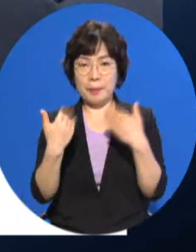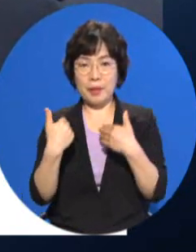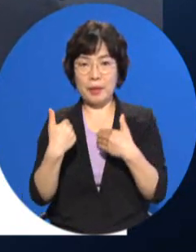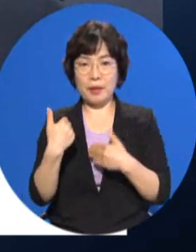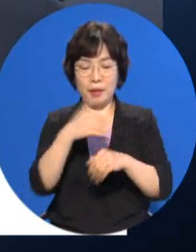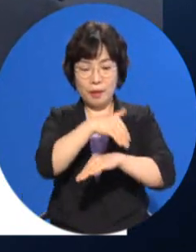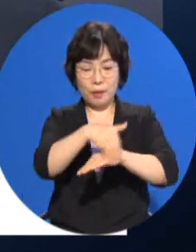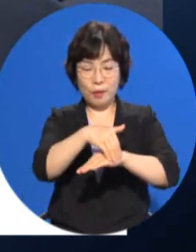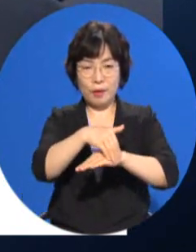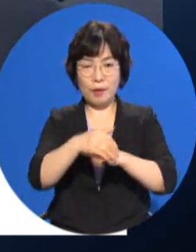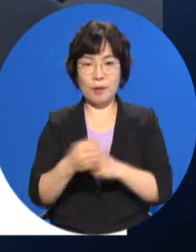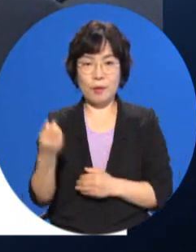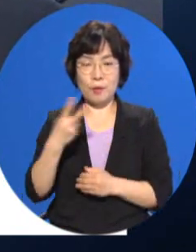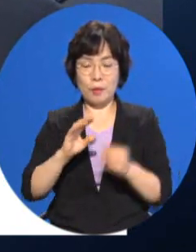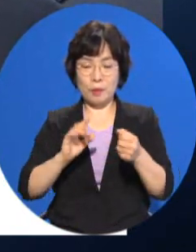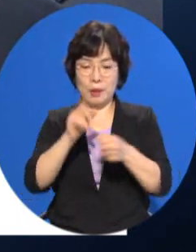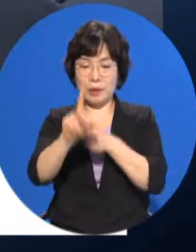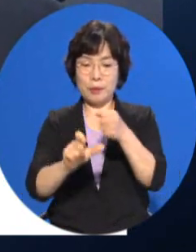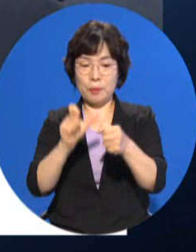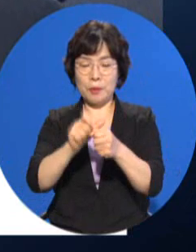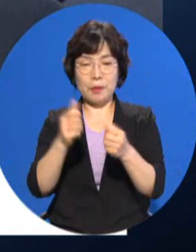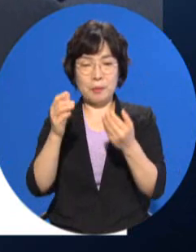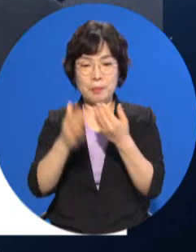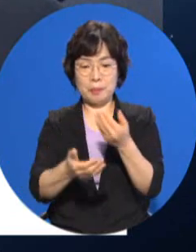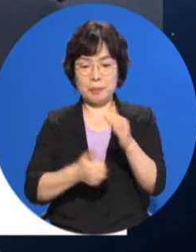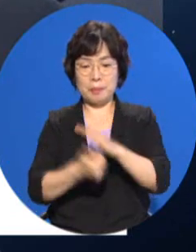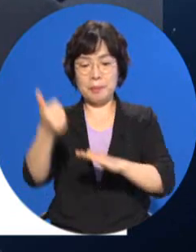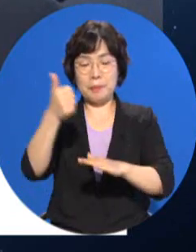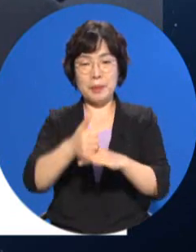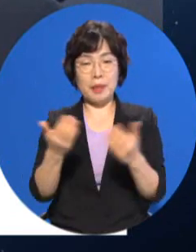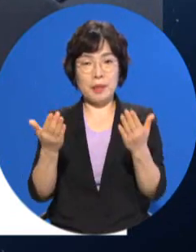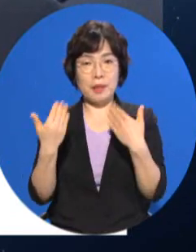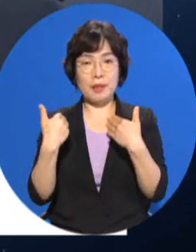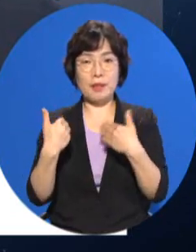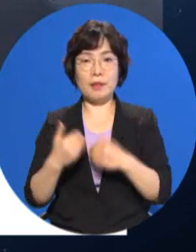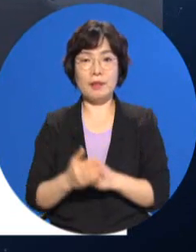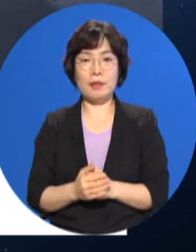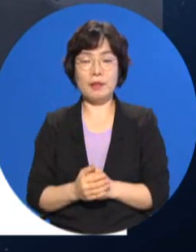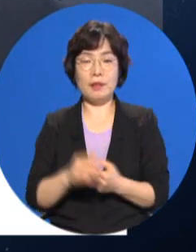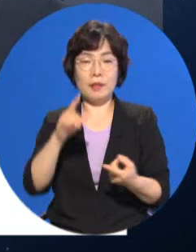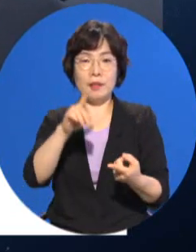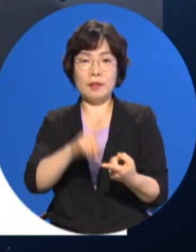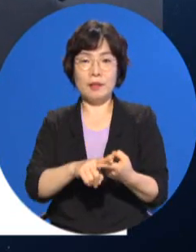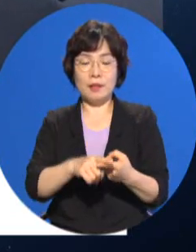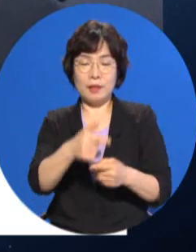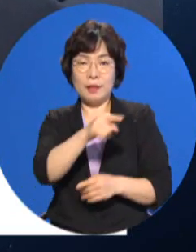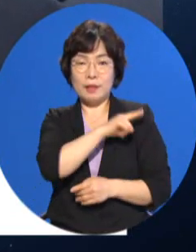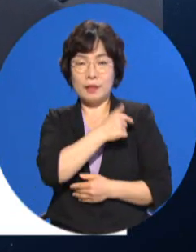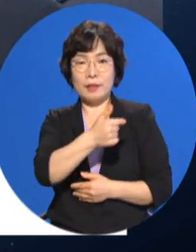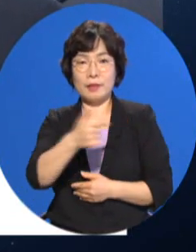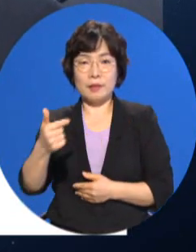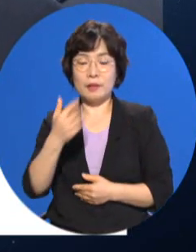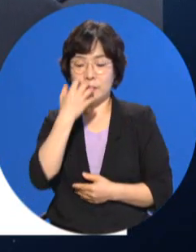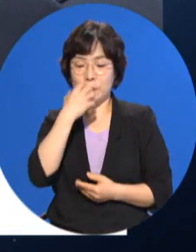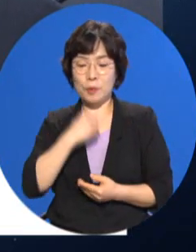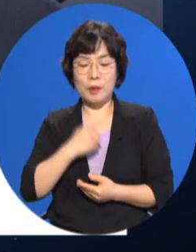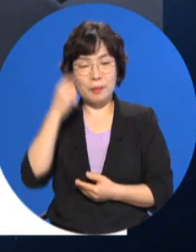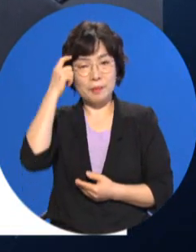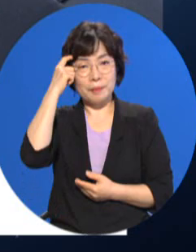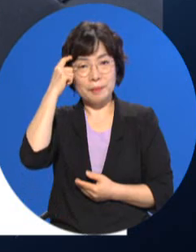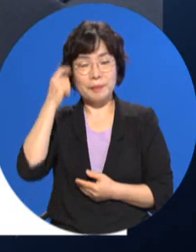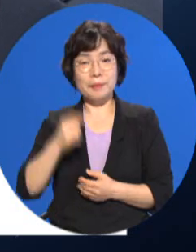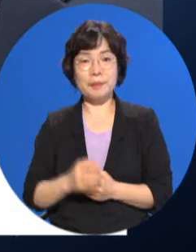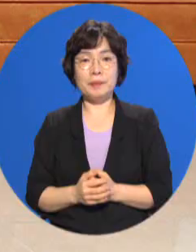기획했고 또 세계 박람회를 15년 만에 성공적으로 개최했다는 것이 가장 큰 보람으로